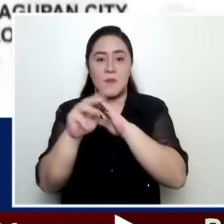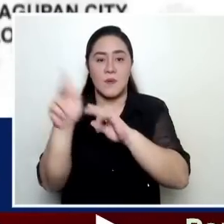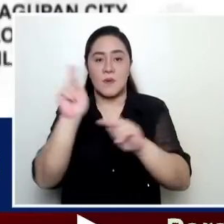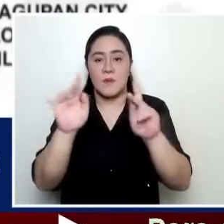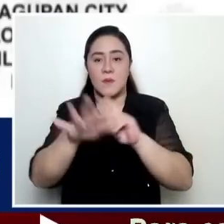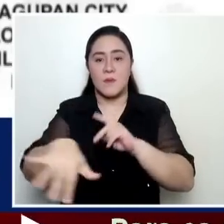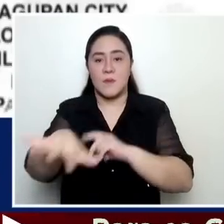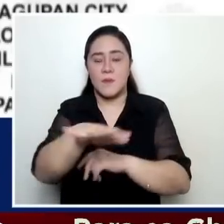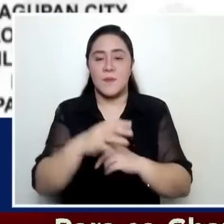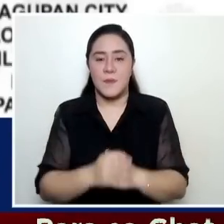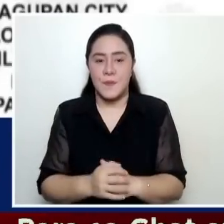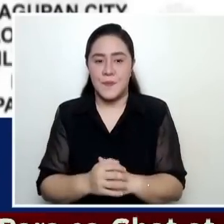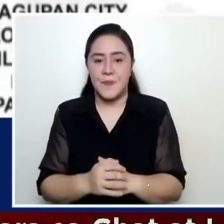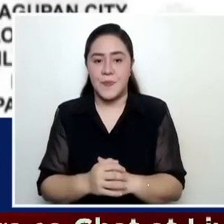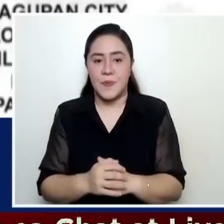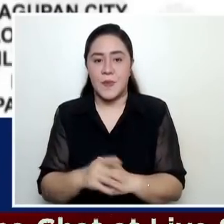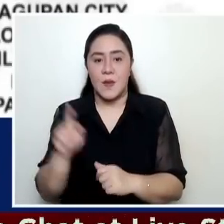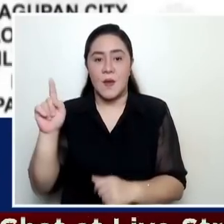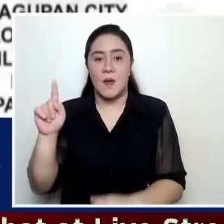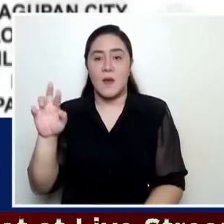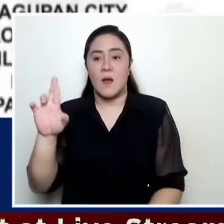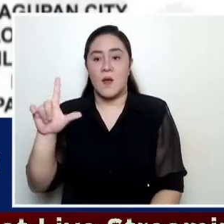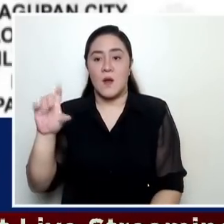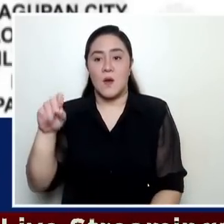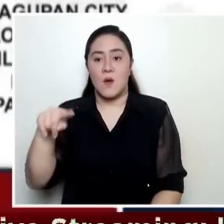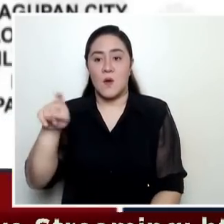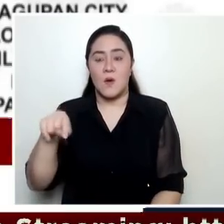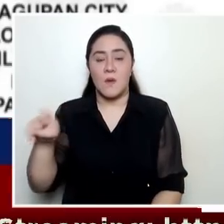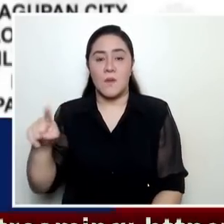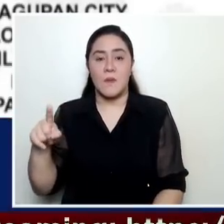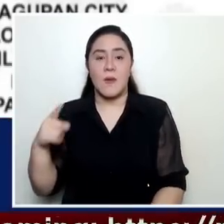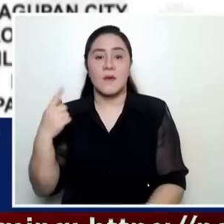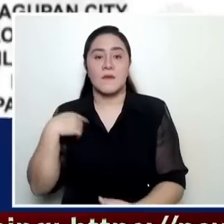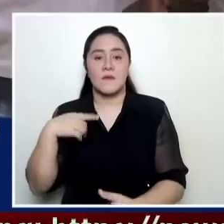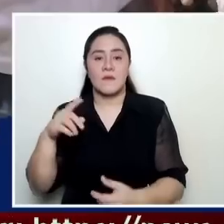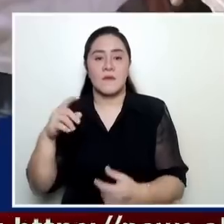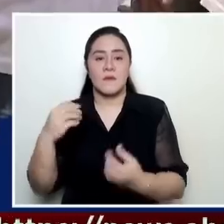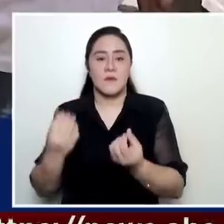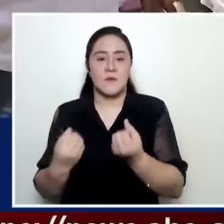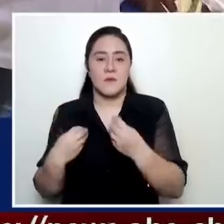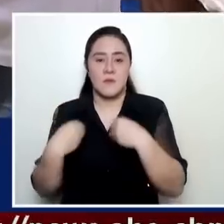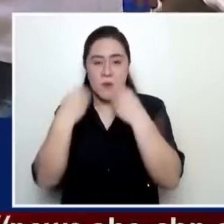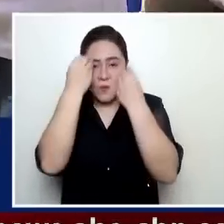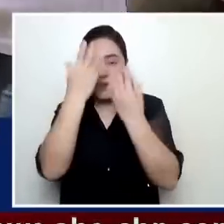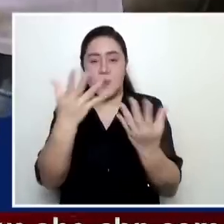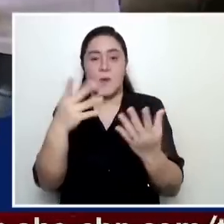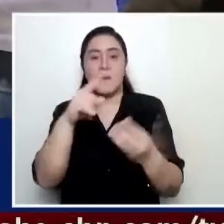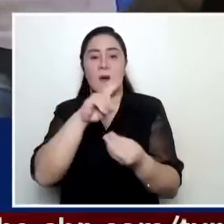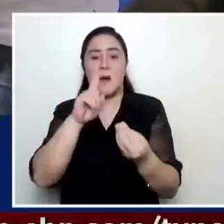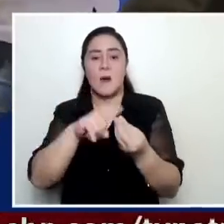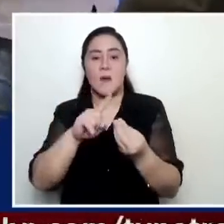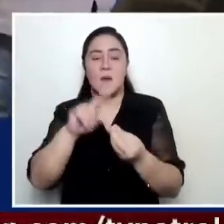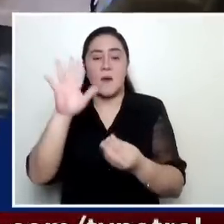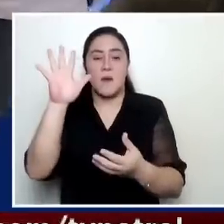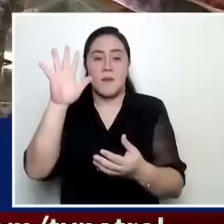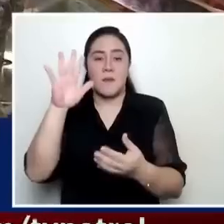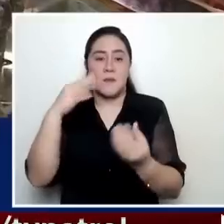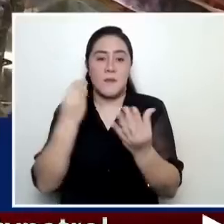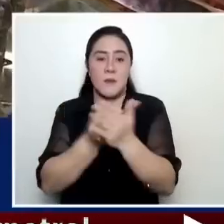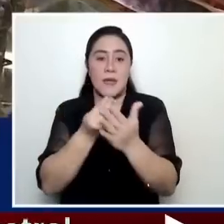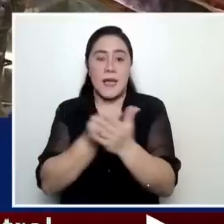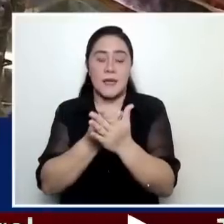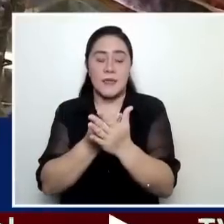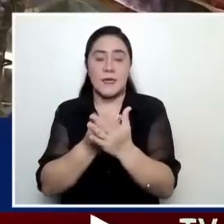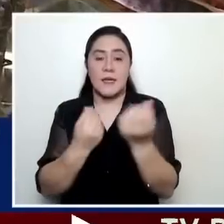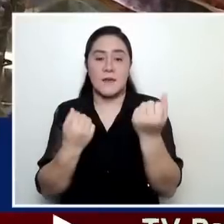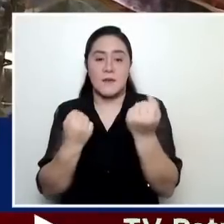DSWD Assistant Secretary Romel Lopez na makakatanggap ng financial assistance na nagkakahalaga ng 5,000 hanggang 10,000 piso ang